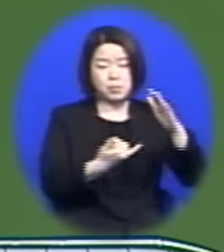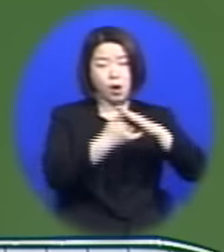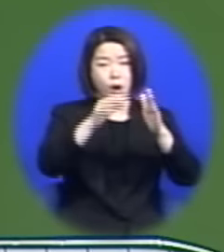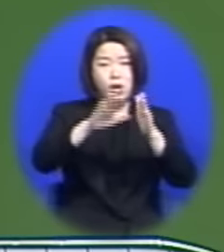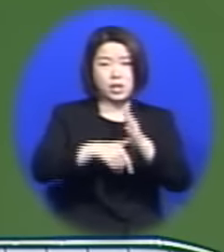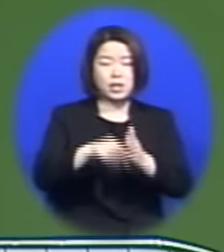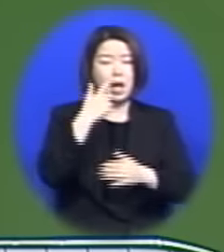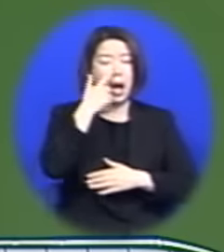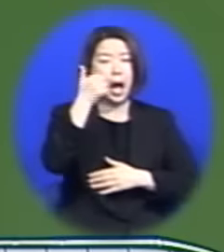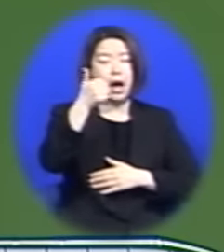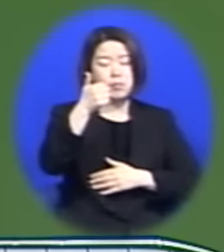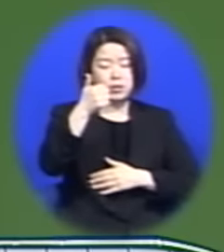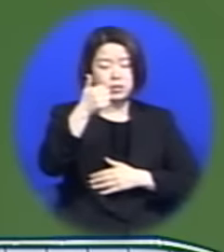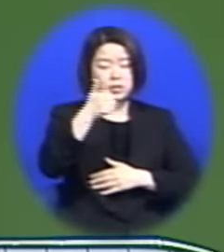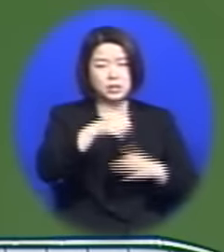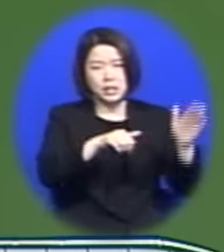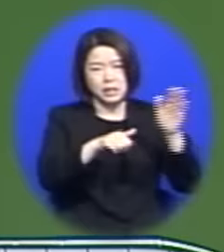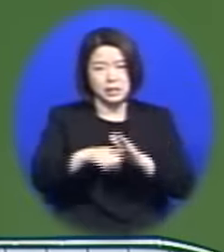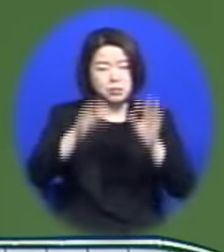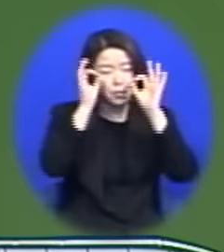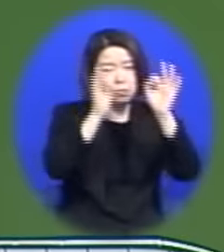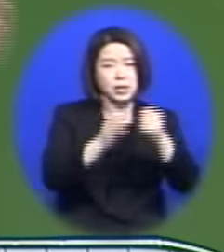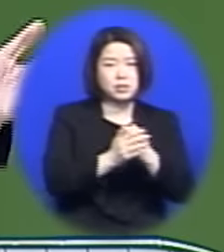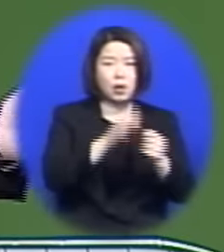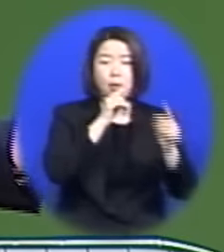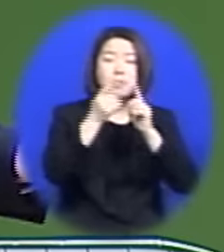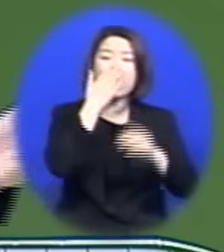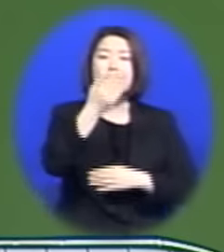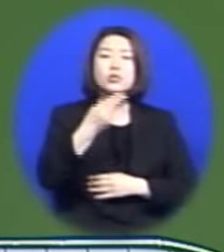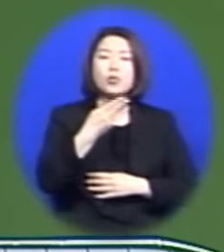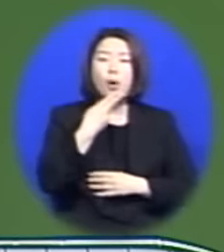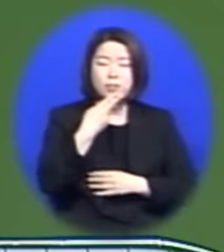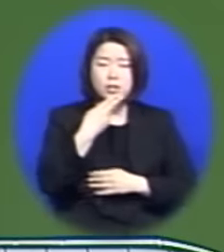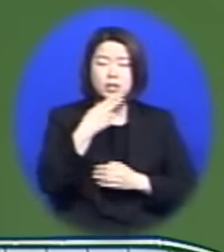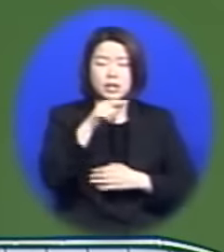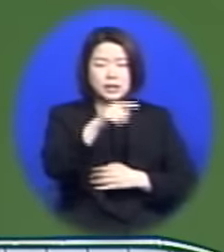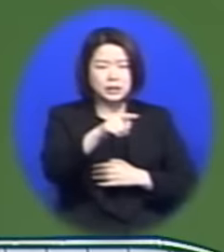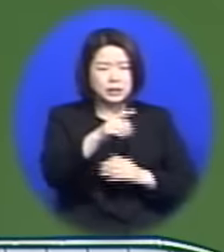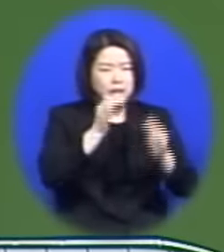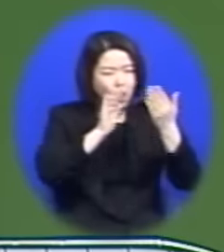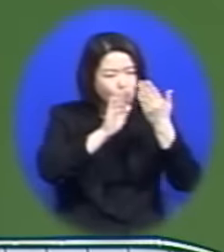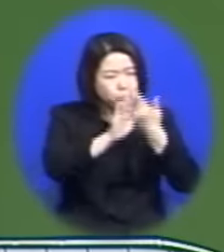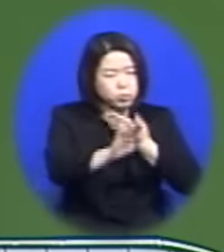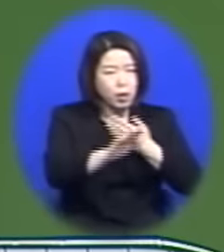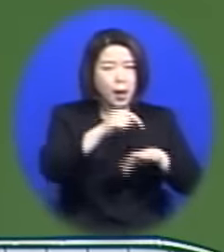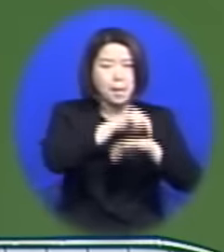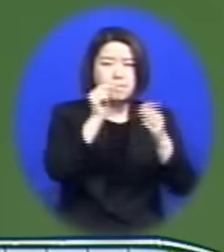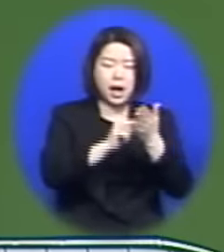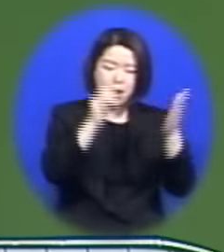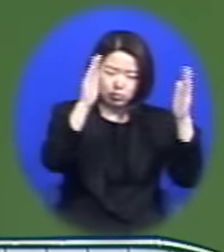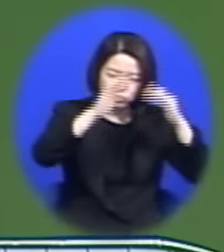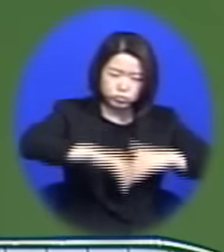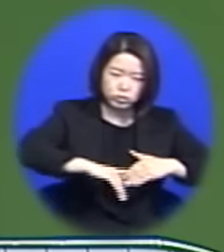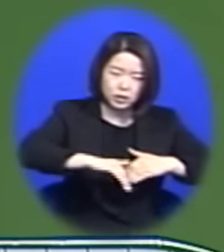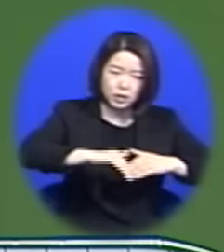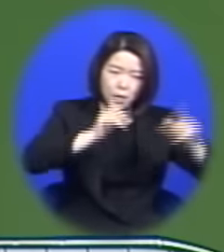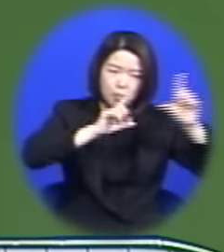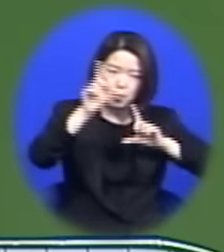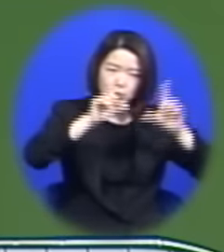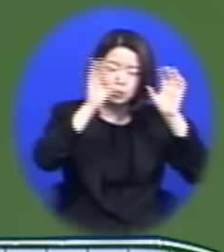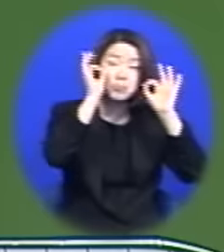보았습니다 그 겪으신 말할 수 없는 고통과 그 이후에 겪으시는 심적인 무너진 상태를